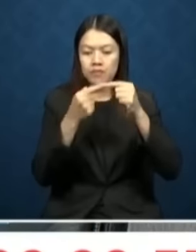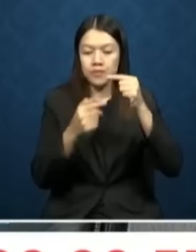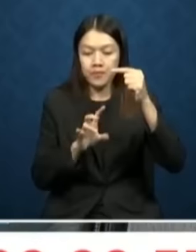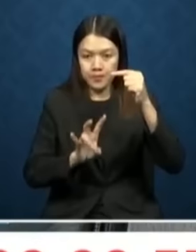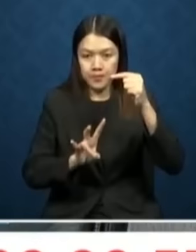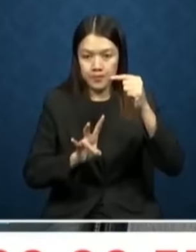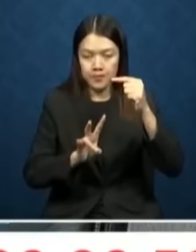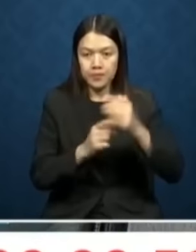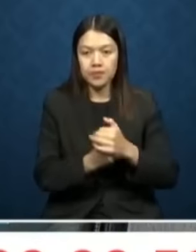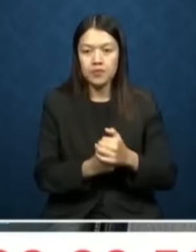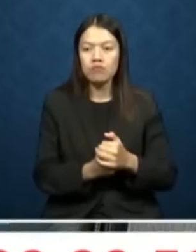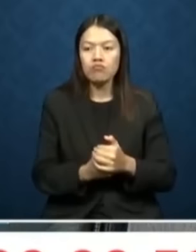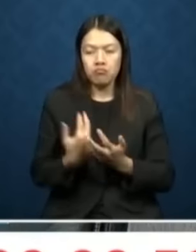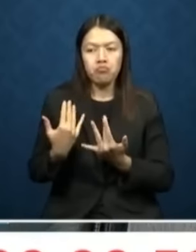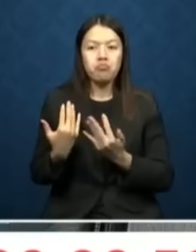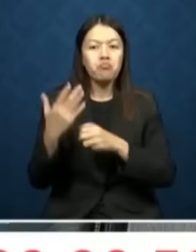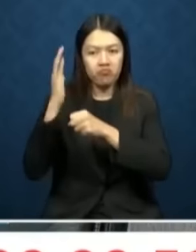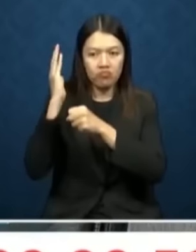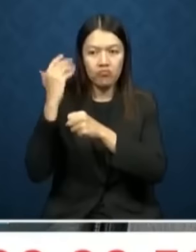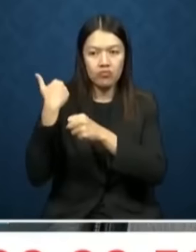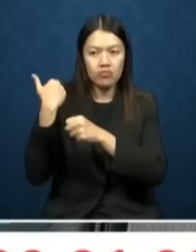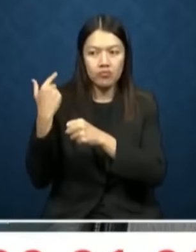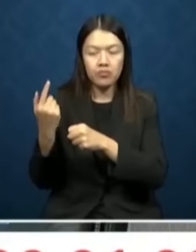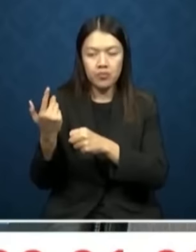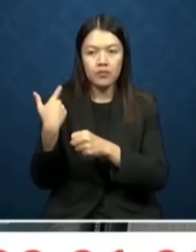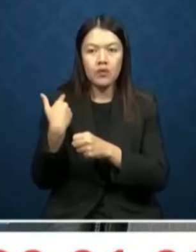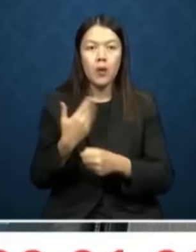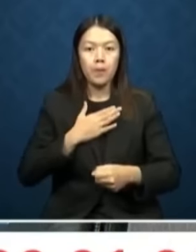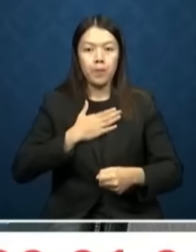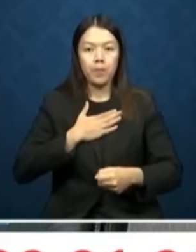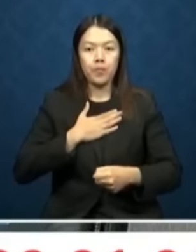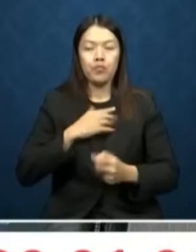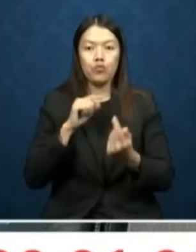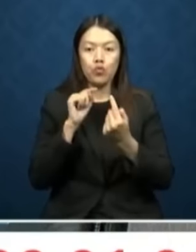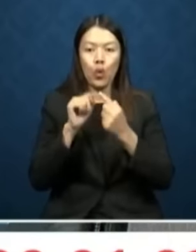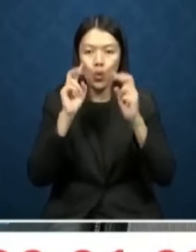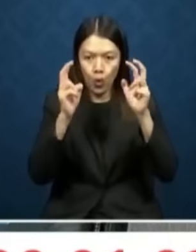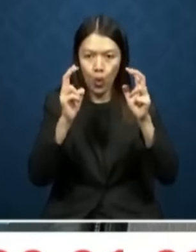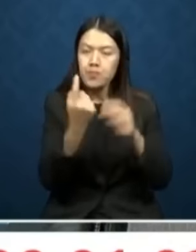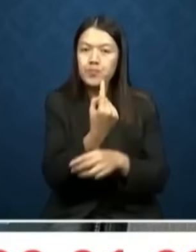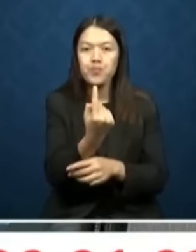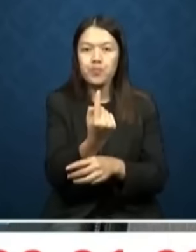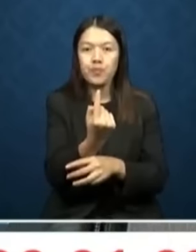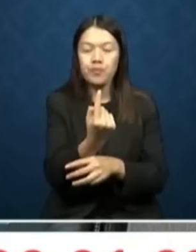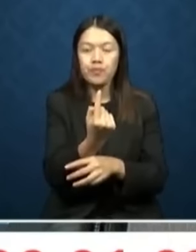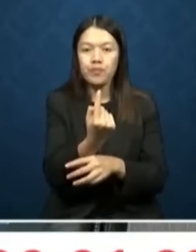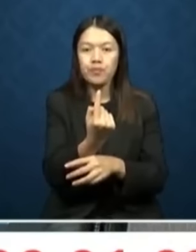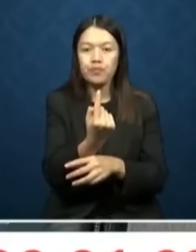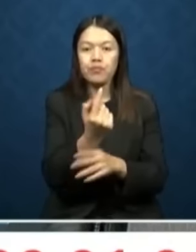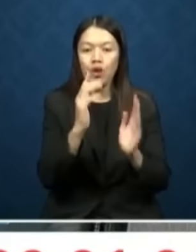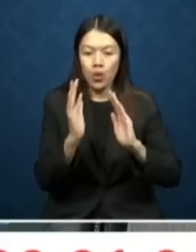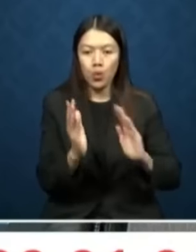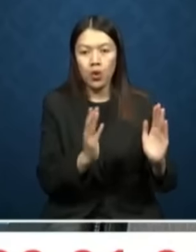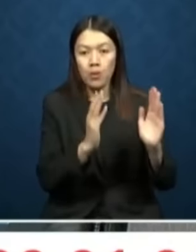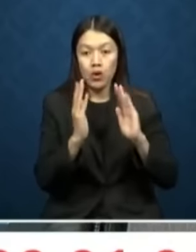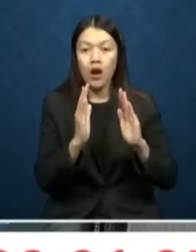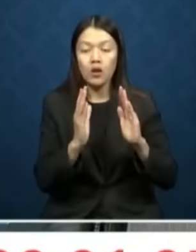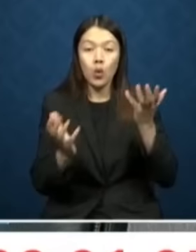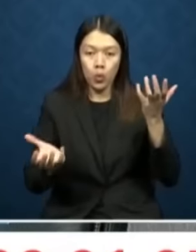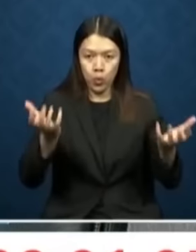ครับก็มีผู้อภิปรายหลายท่านเพราะงั้นสำหรับประเด็นของผมนี้เป็นประเด็นที่มีเรื่องเดียวคือเรื่องกระบวนการยุติธรรม